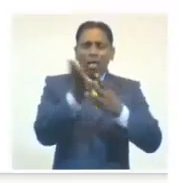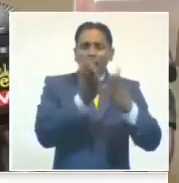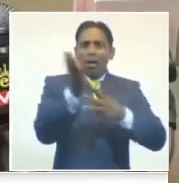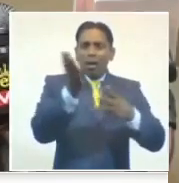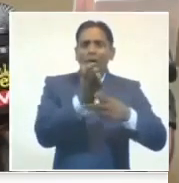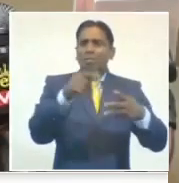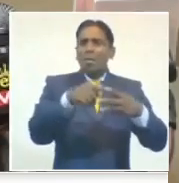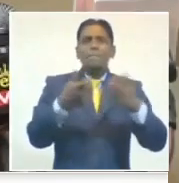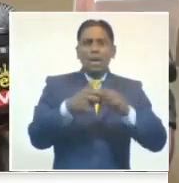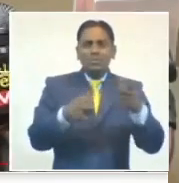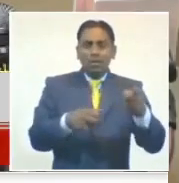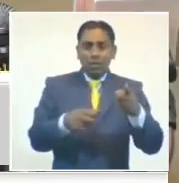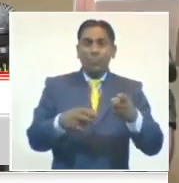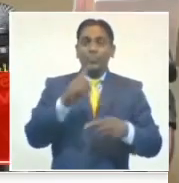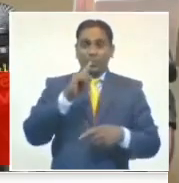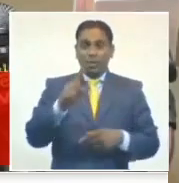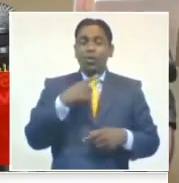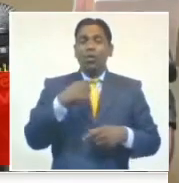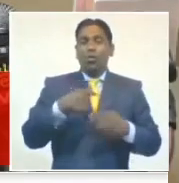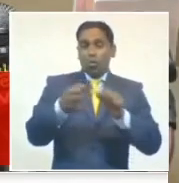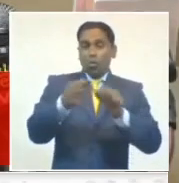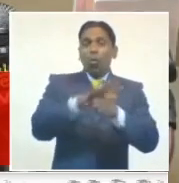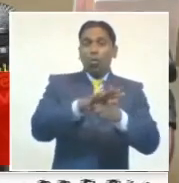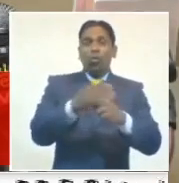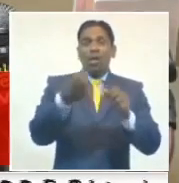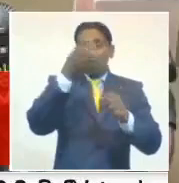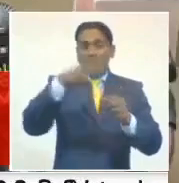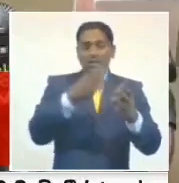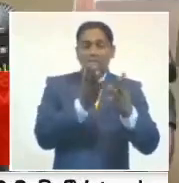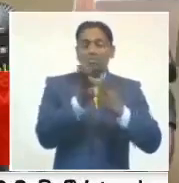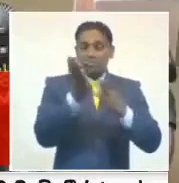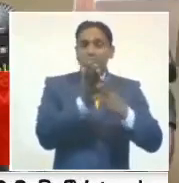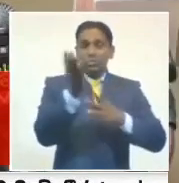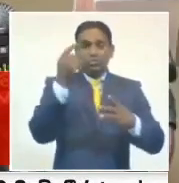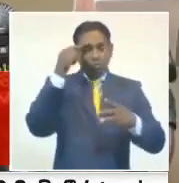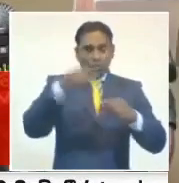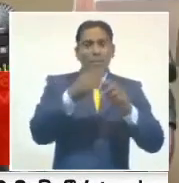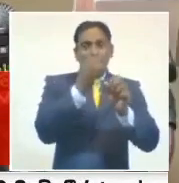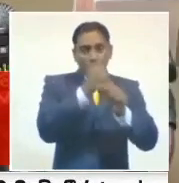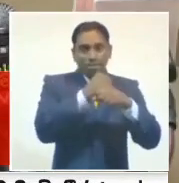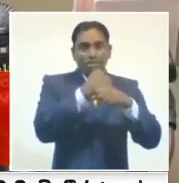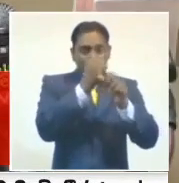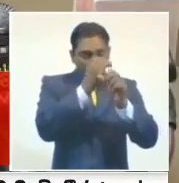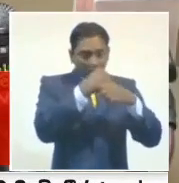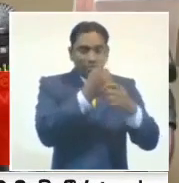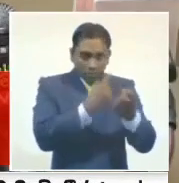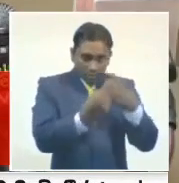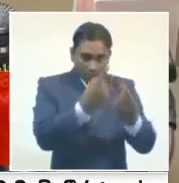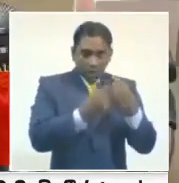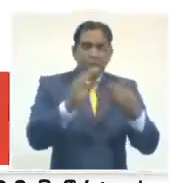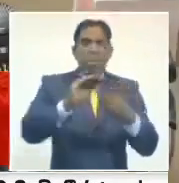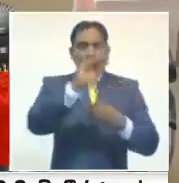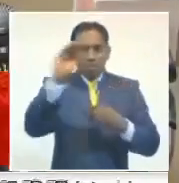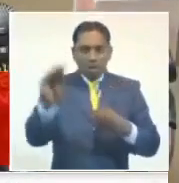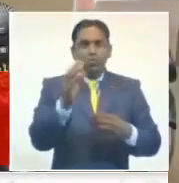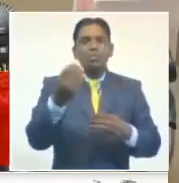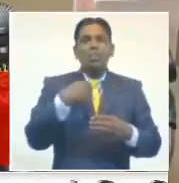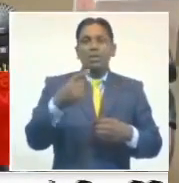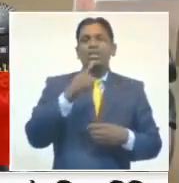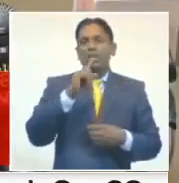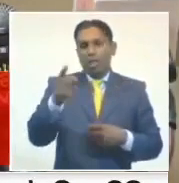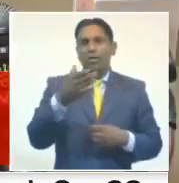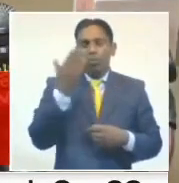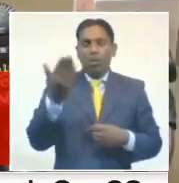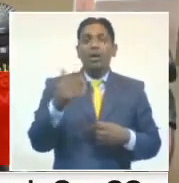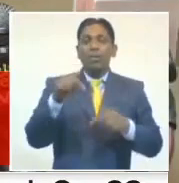ප්‍රභේදවල ක්‍රියාකාරීත්වය පිළිබඳව සම්පූර්ණ පරීක්ෂණ කරලා පබ්ලිෂ් කරාට පස්සේ තමයි අපි දැනගන්න පුළුවන් වෙන්නේ ඒකේ තත්ත්වය. ඉතින් අප්‍රමාදව